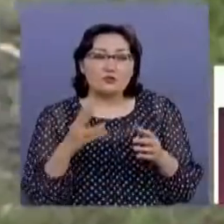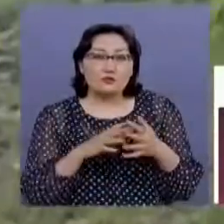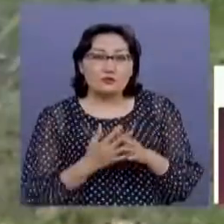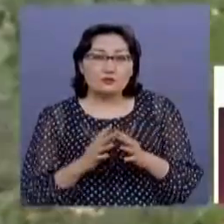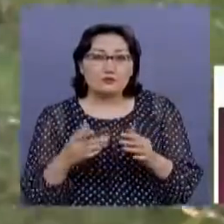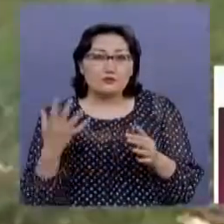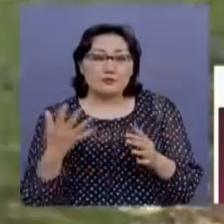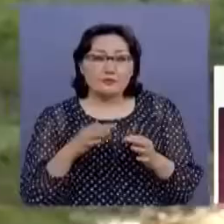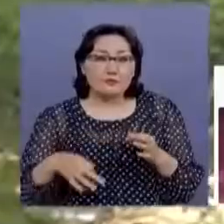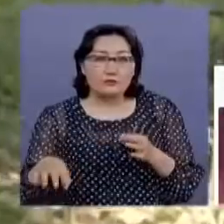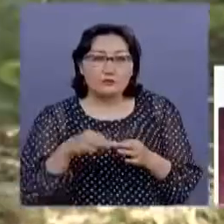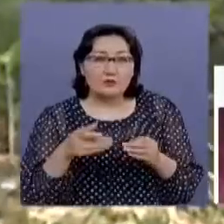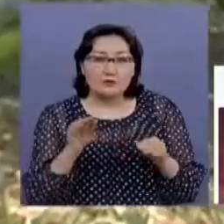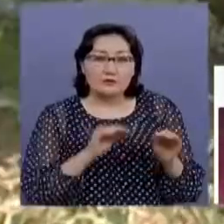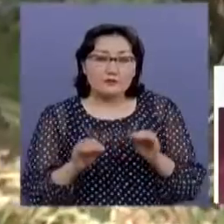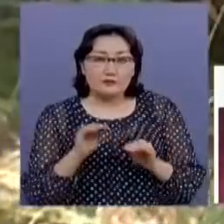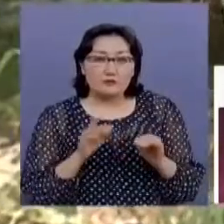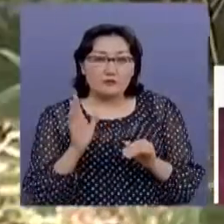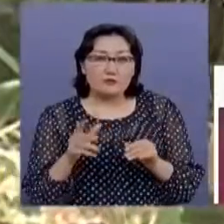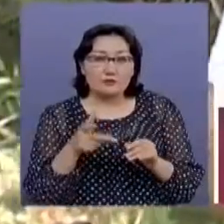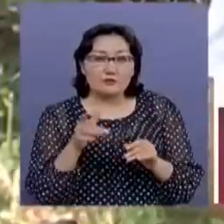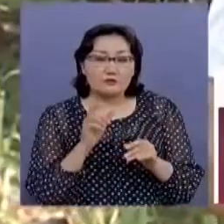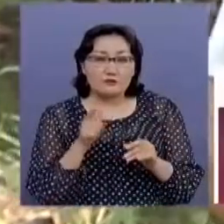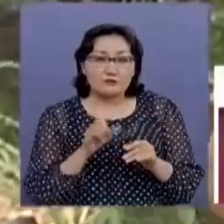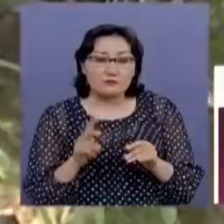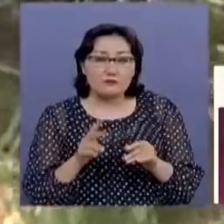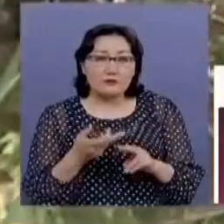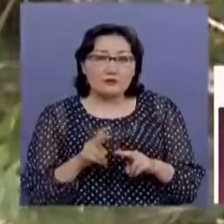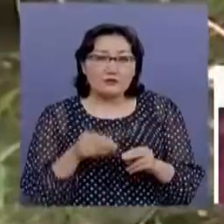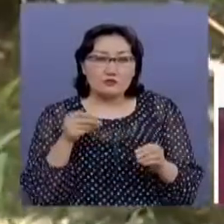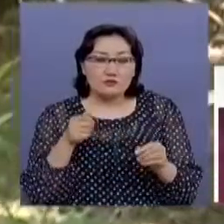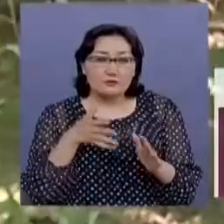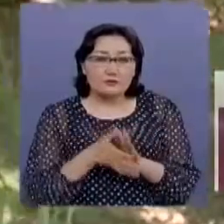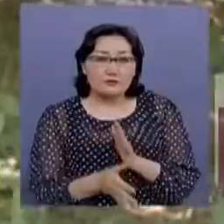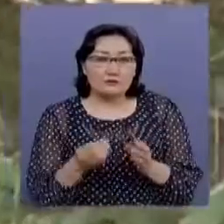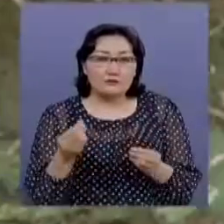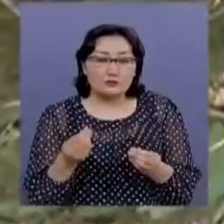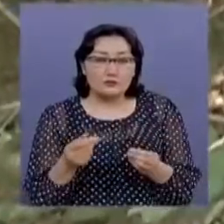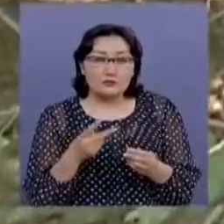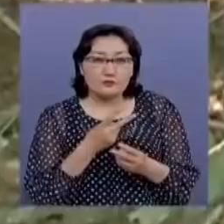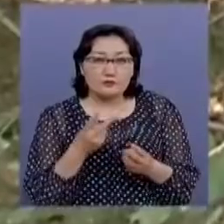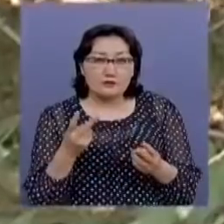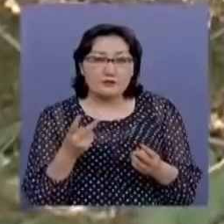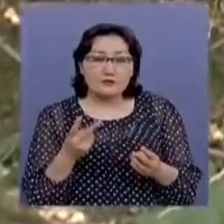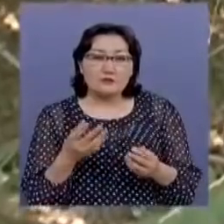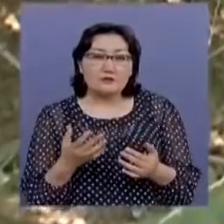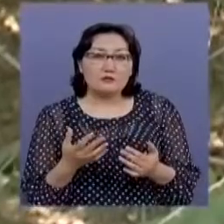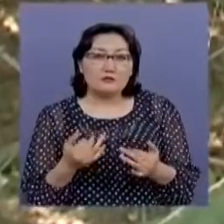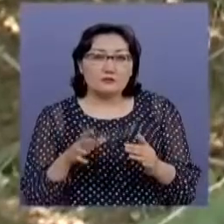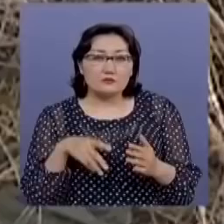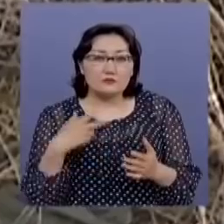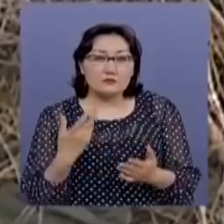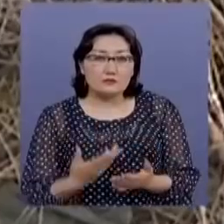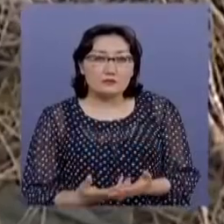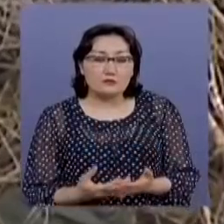елді мекенді көгілдір отынмен қамтамасыз етуі тиіс еді. Алайда жұмсалған ақша өздеріңіз көріп тұрғандай жерге